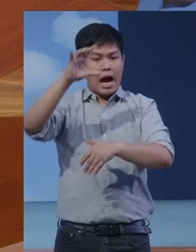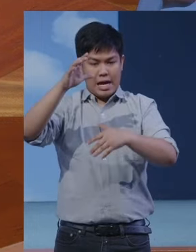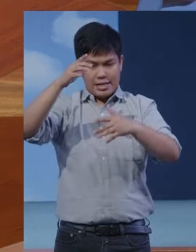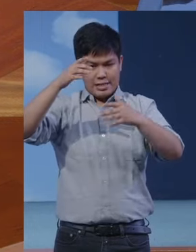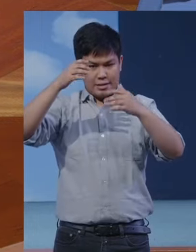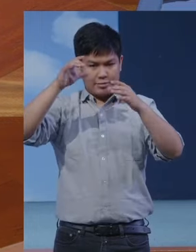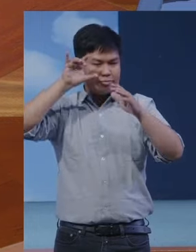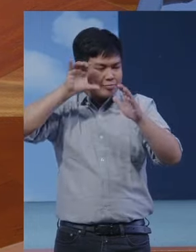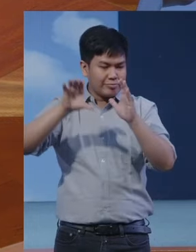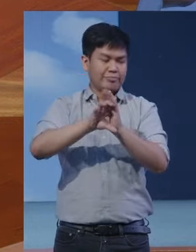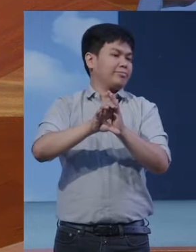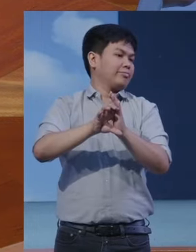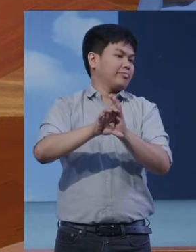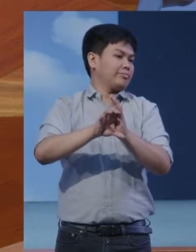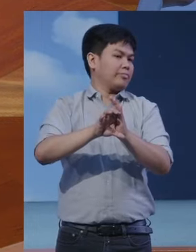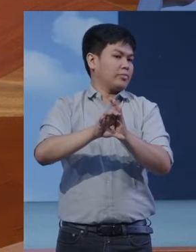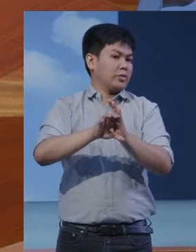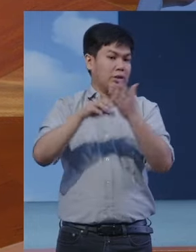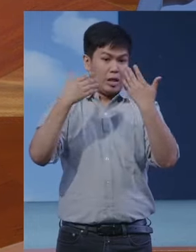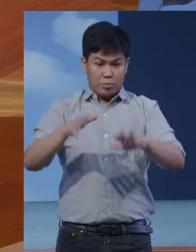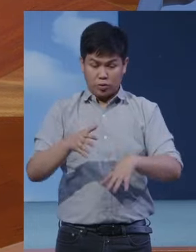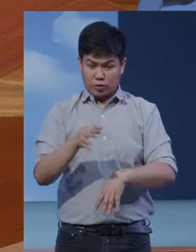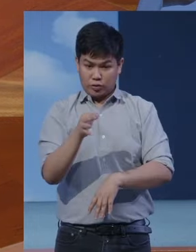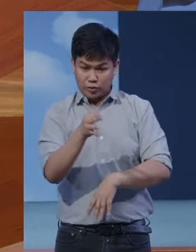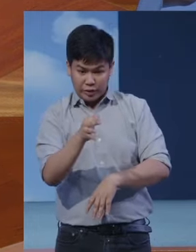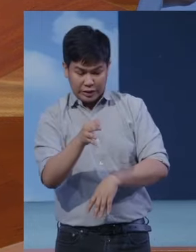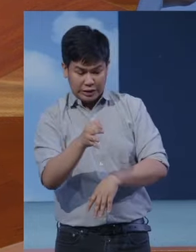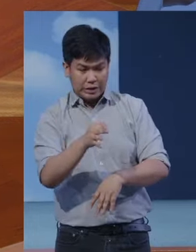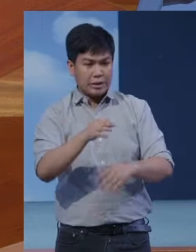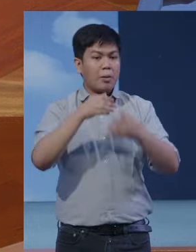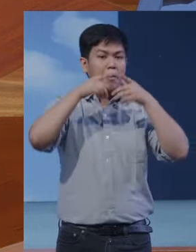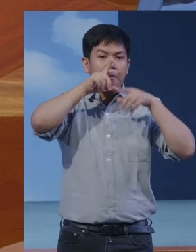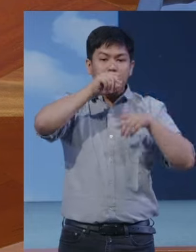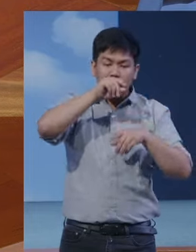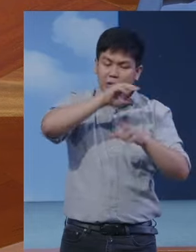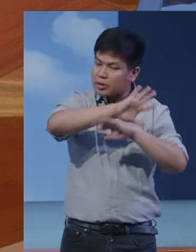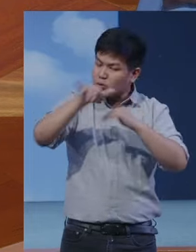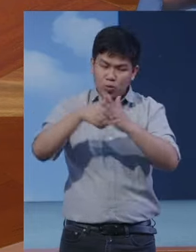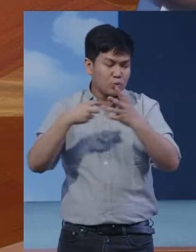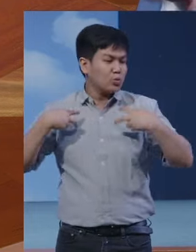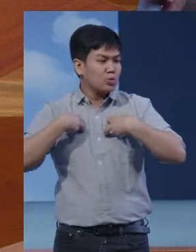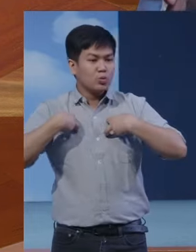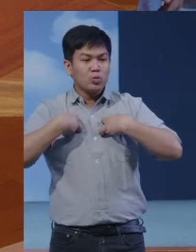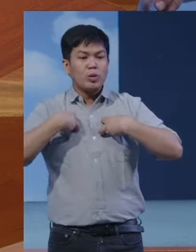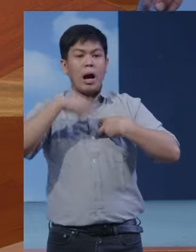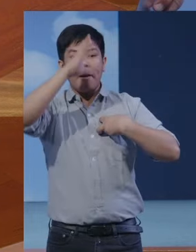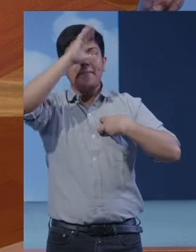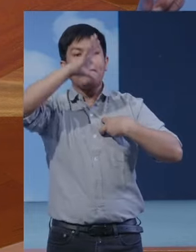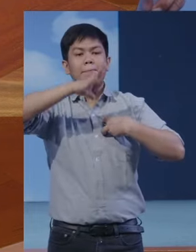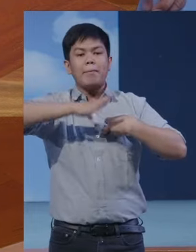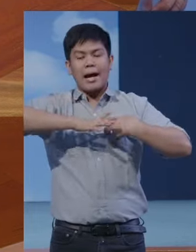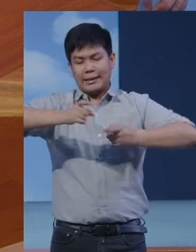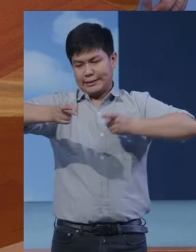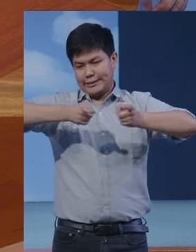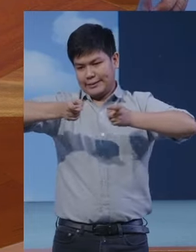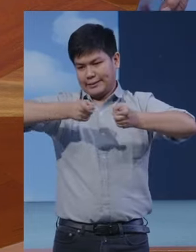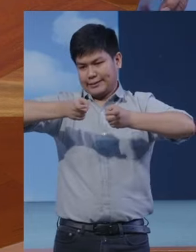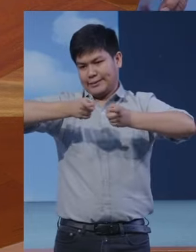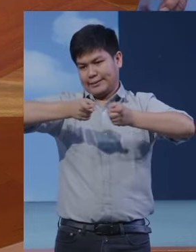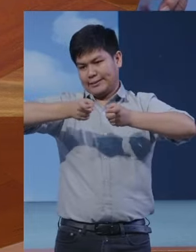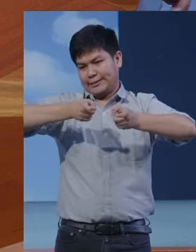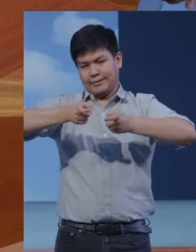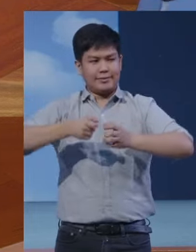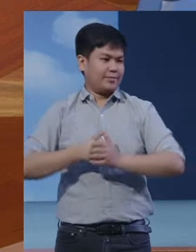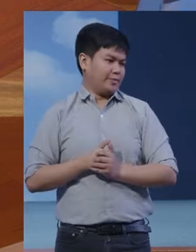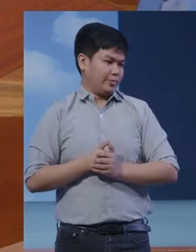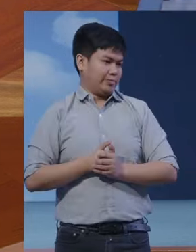let them have Dominion over the fish of the sea and over the birds of the heavens and over the livestock and over all the earth and over every creeping thing and that Creeps